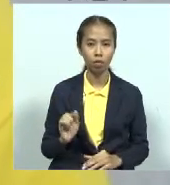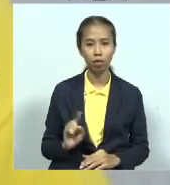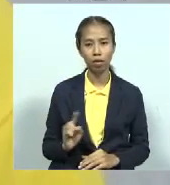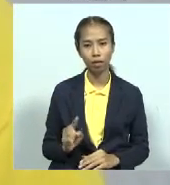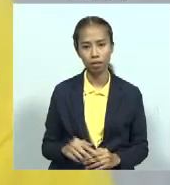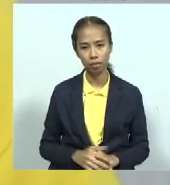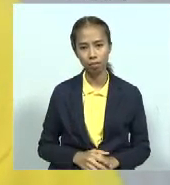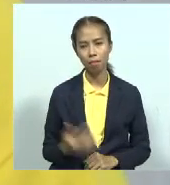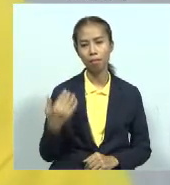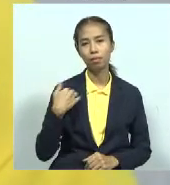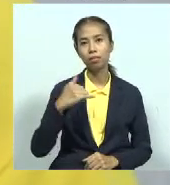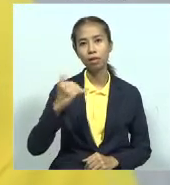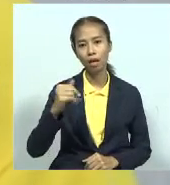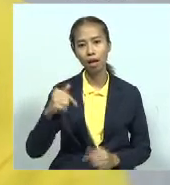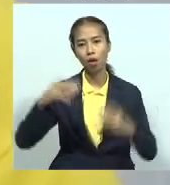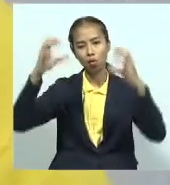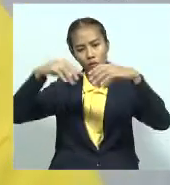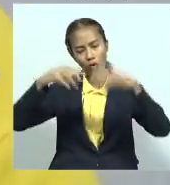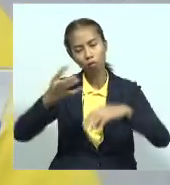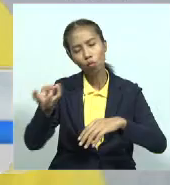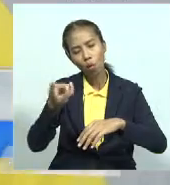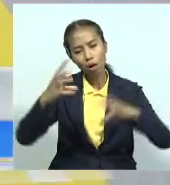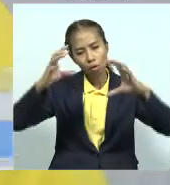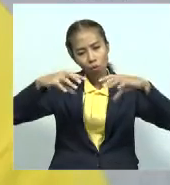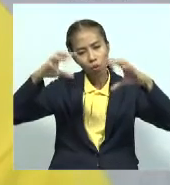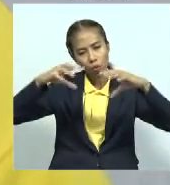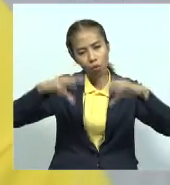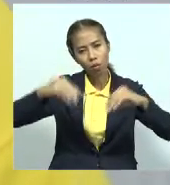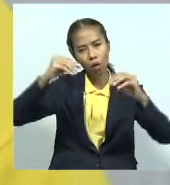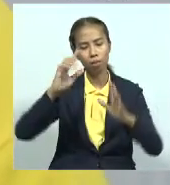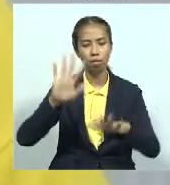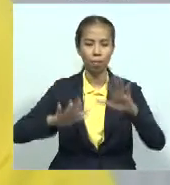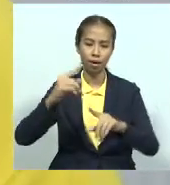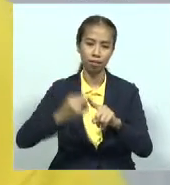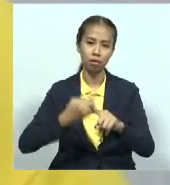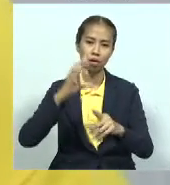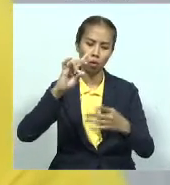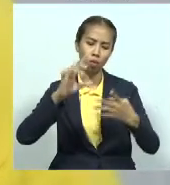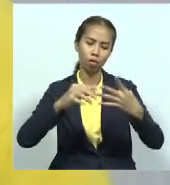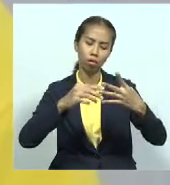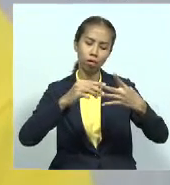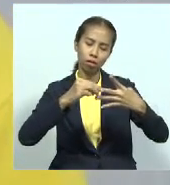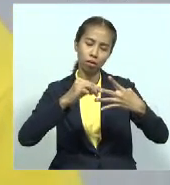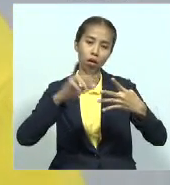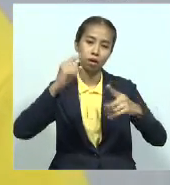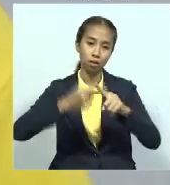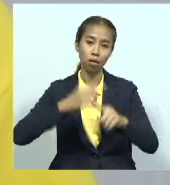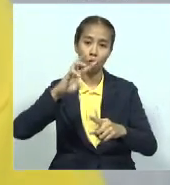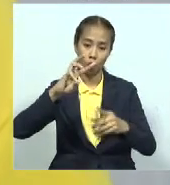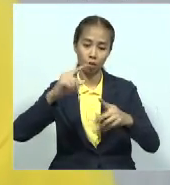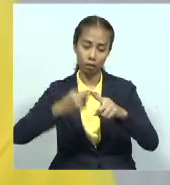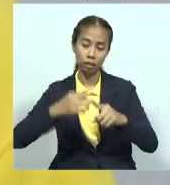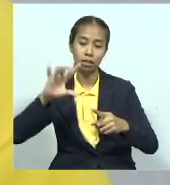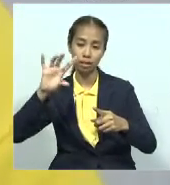ช่วงที่อาจจะเกิดภาวะฝนน้อยนะฮะในช่วงตั้งแต่กลางมิถุนาไปจนถึงกลางกรกฎาคมนะอันนี้ก็เนื่องจ